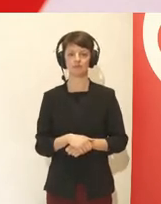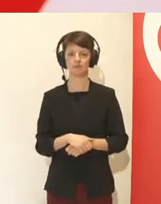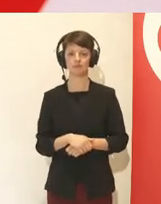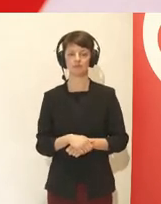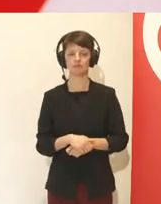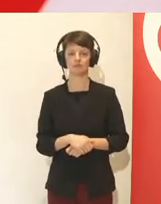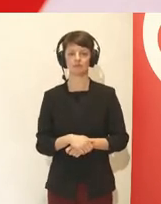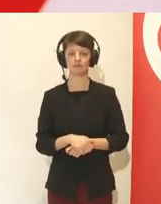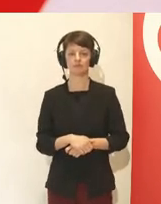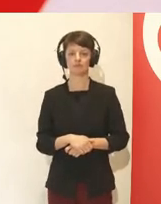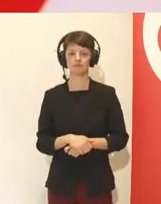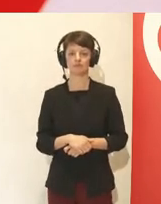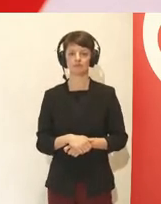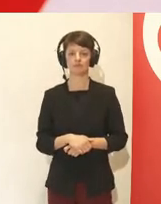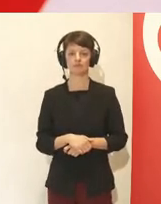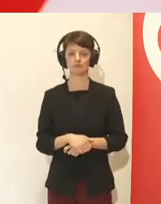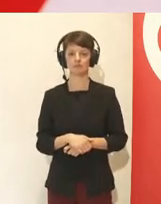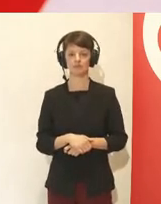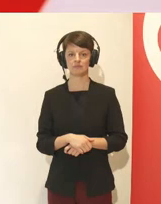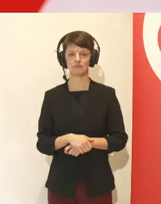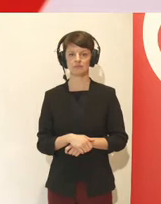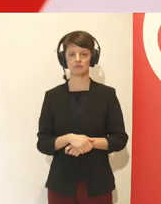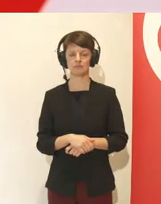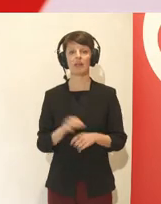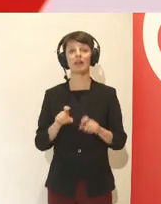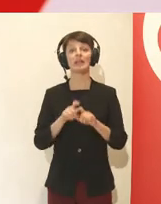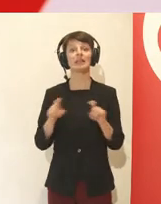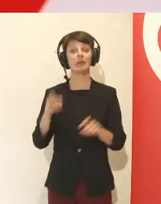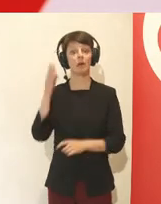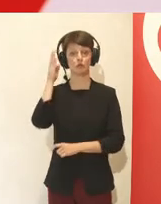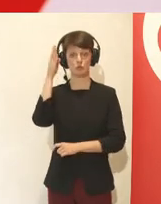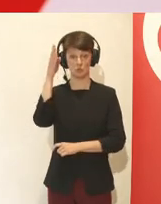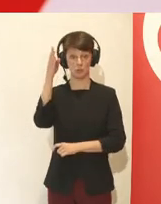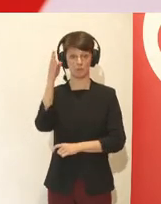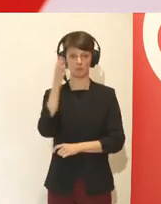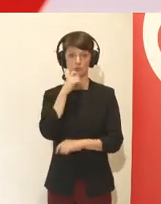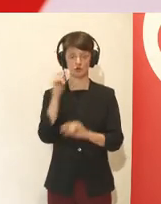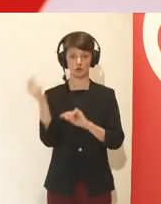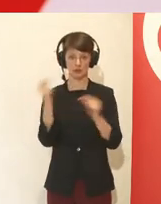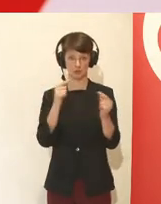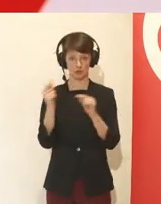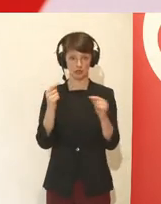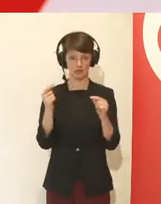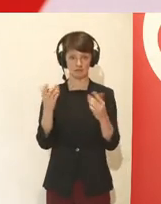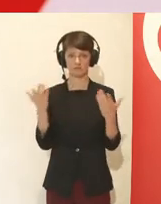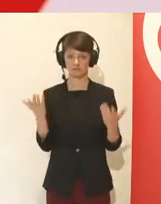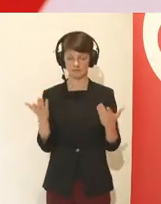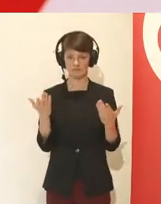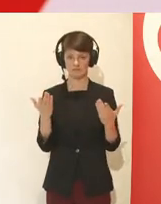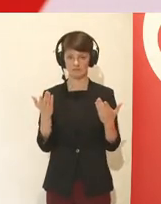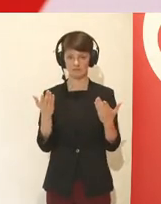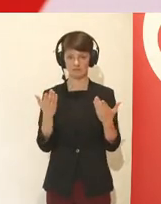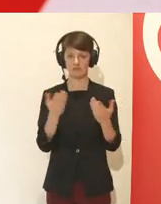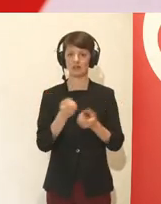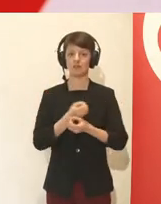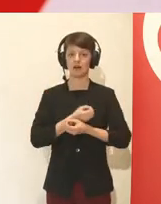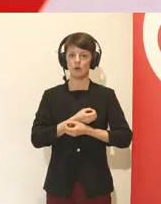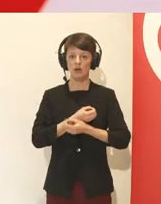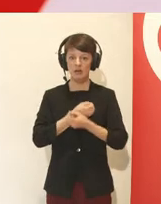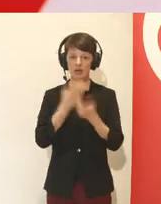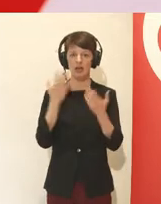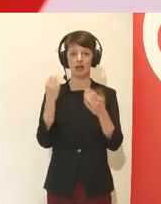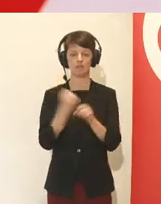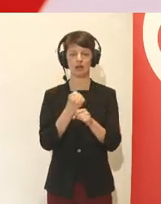wir über die zukunft diskutieren dann müssen wir das tun ganz klar im blick dass die